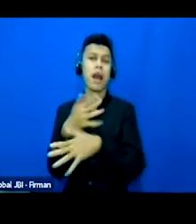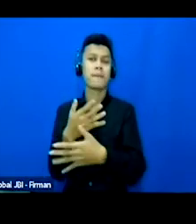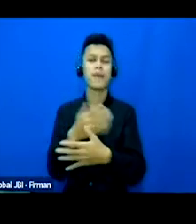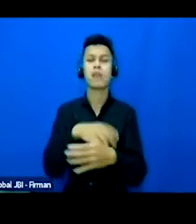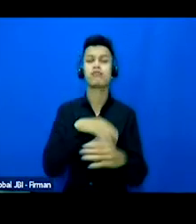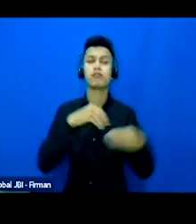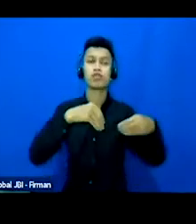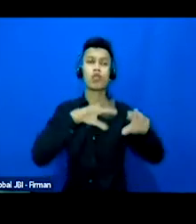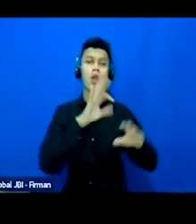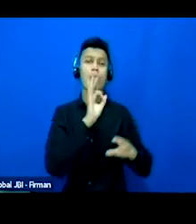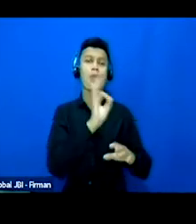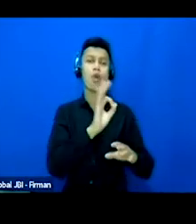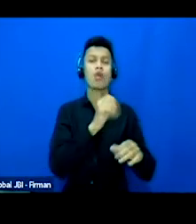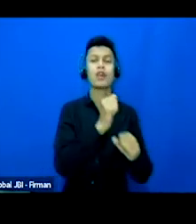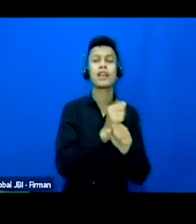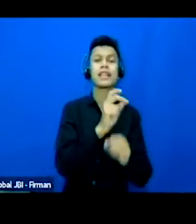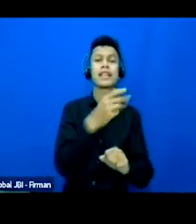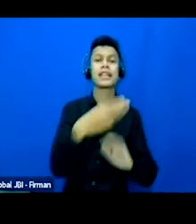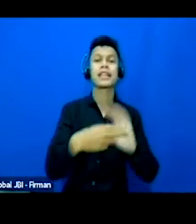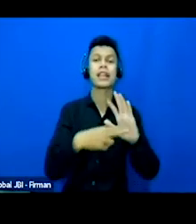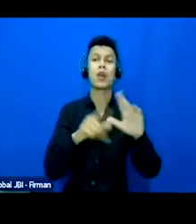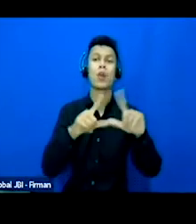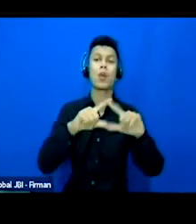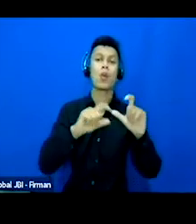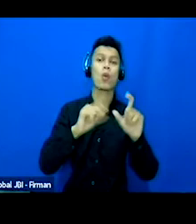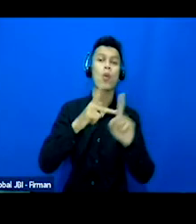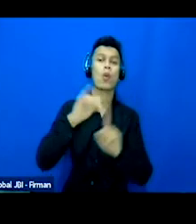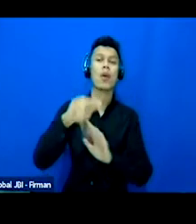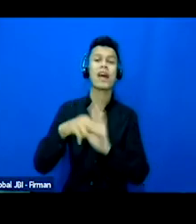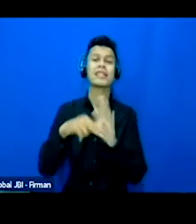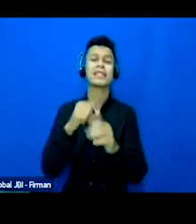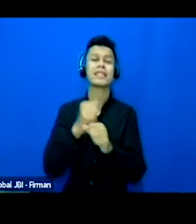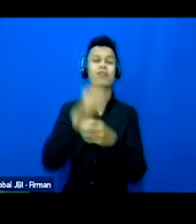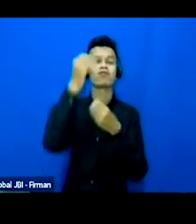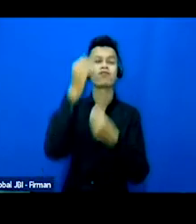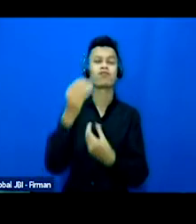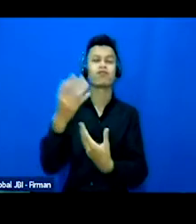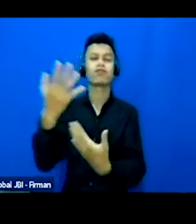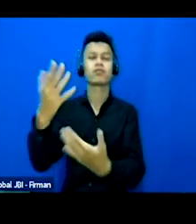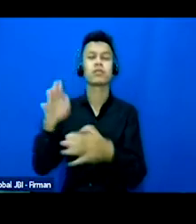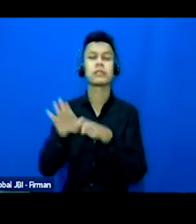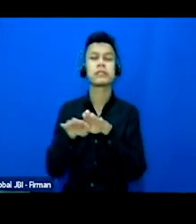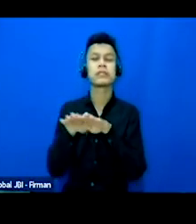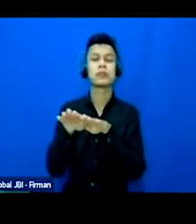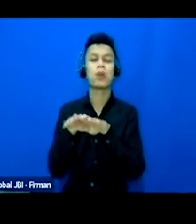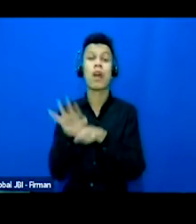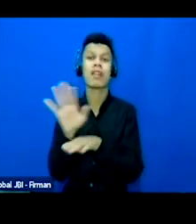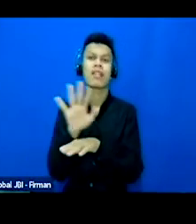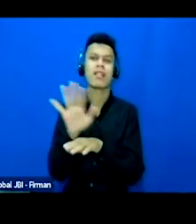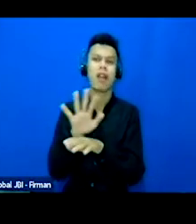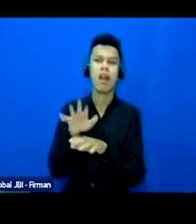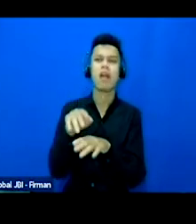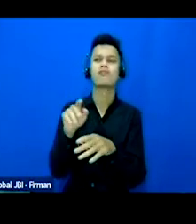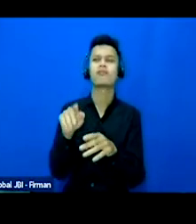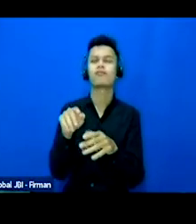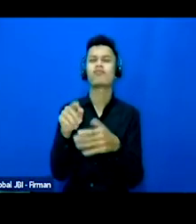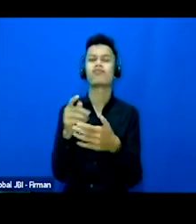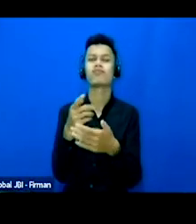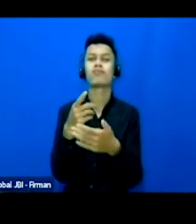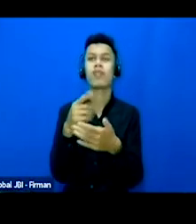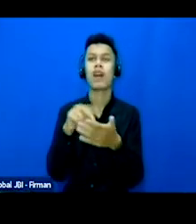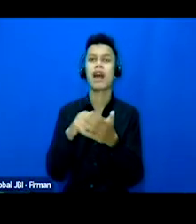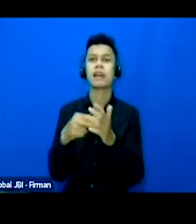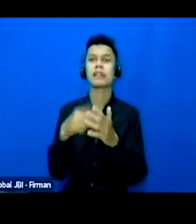sendiri secara singkat merupakan bentuk pemberian informasi yang tidak sesuai dengan fakta dengan mengklik atau melebih-lebihkan tingkat ramah lingkungannya